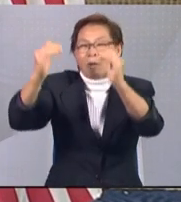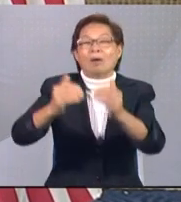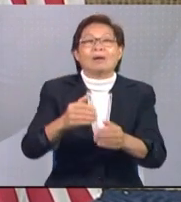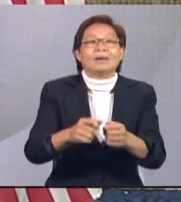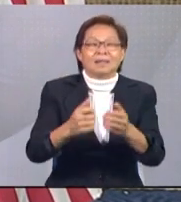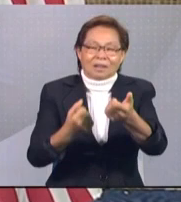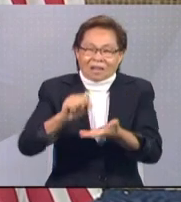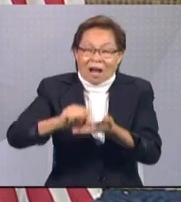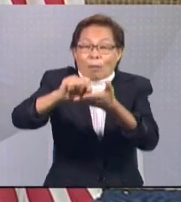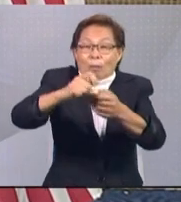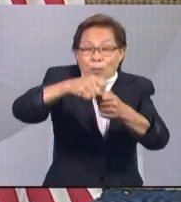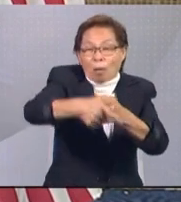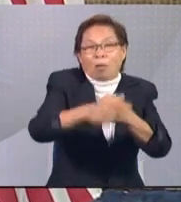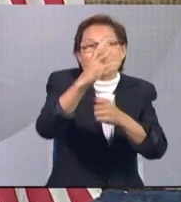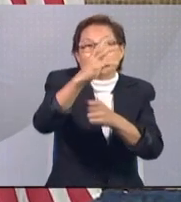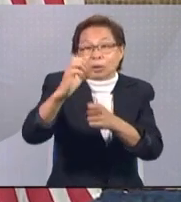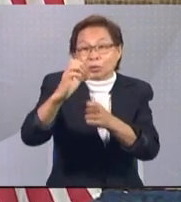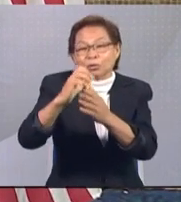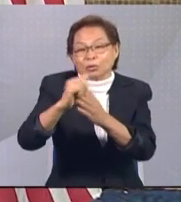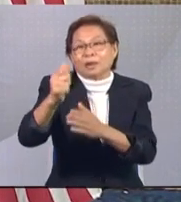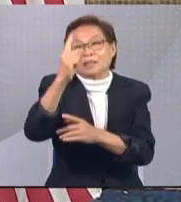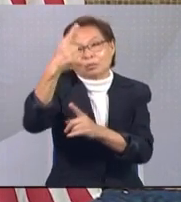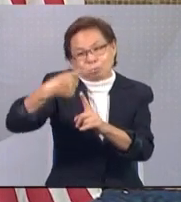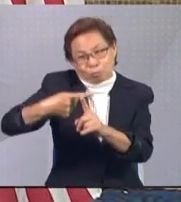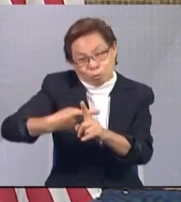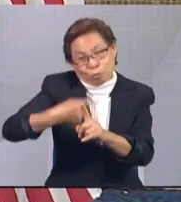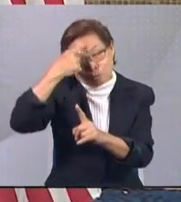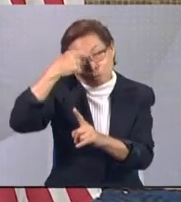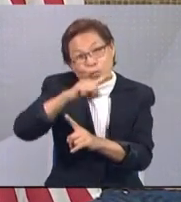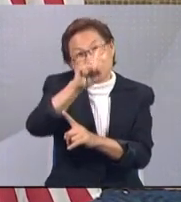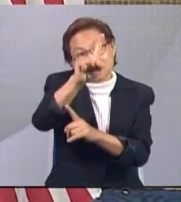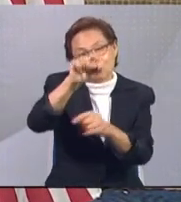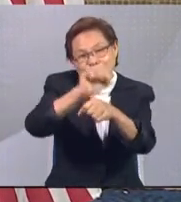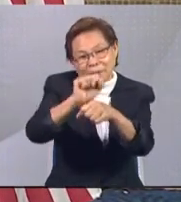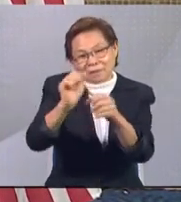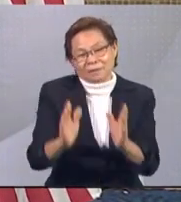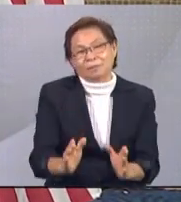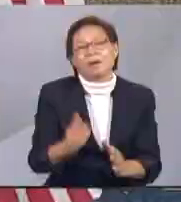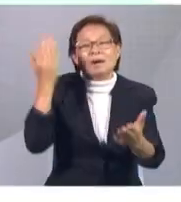kadar RM600 sebulan untuk setiap pekerja